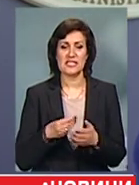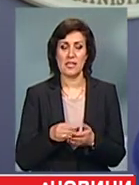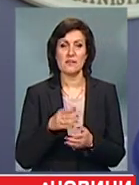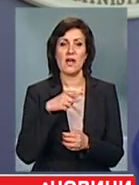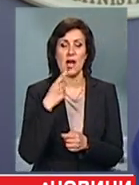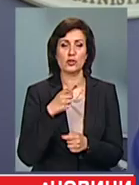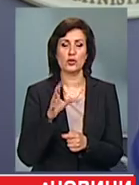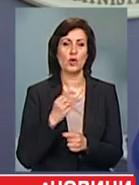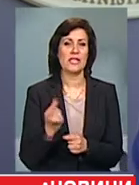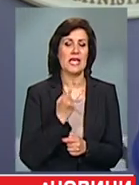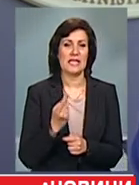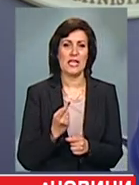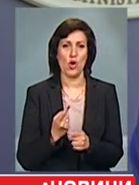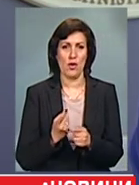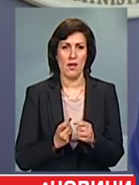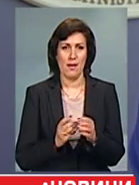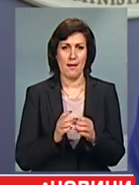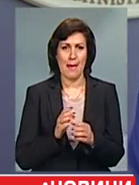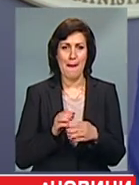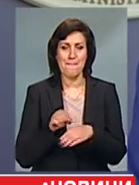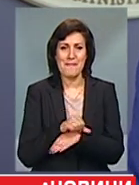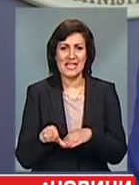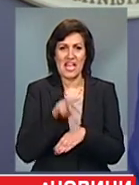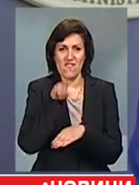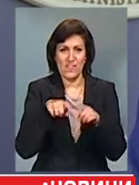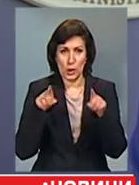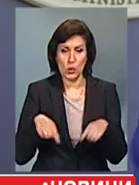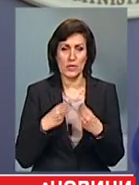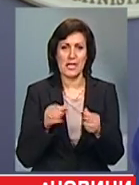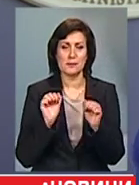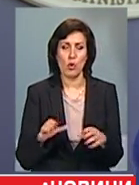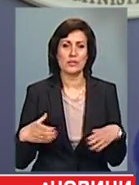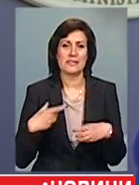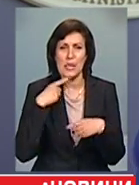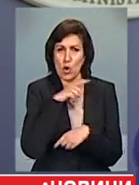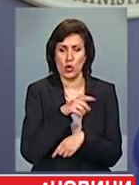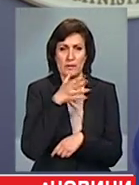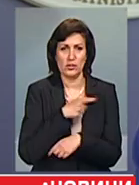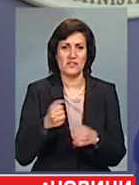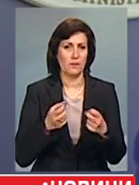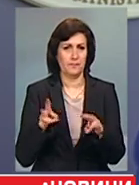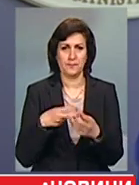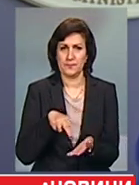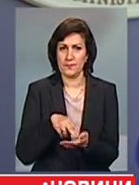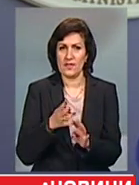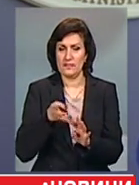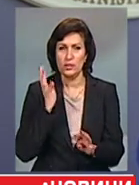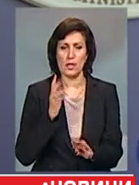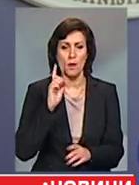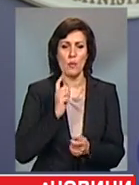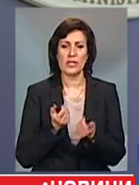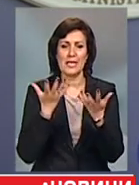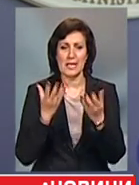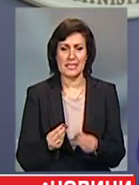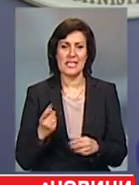що запровадження єдиного митного вікна дасть змогу зекономити час. Так, автомобілям не доведеться простоювати у черзі по кілька